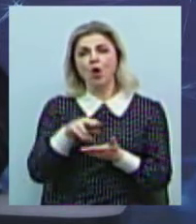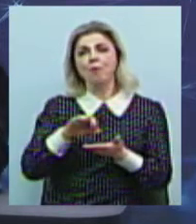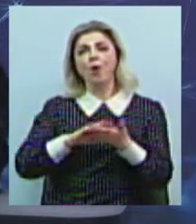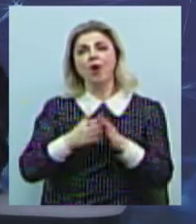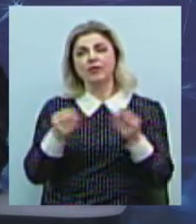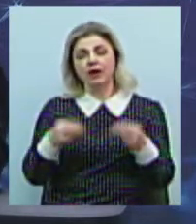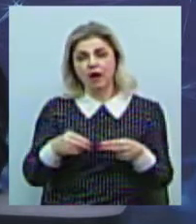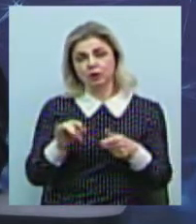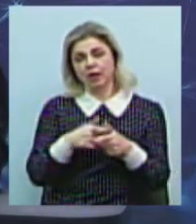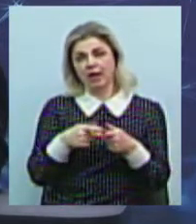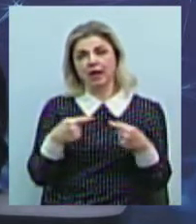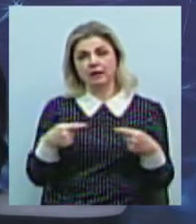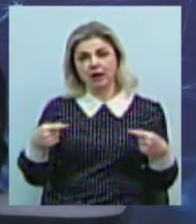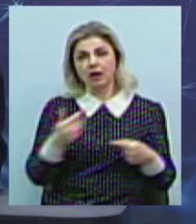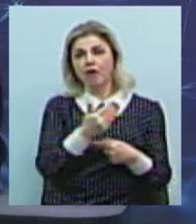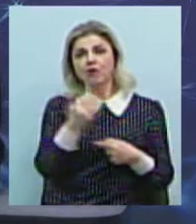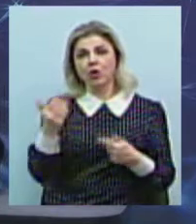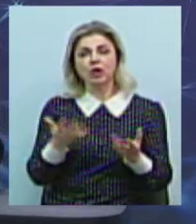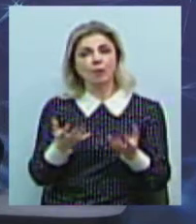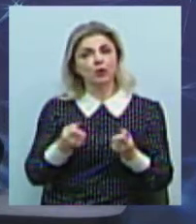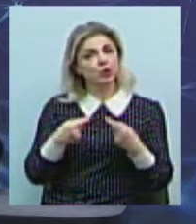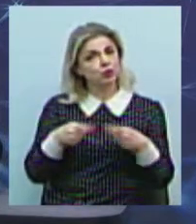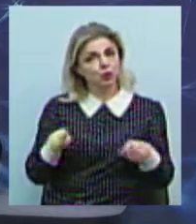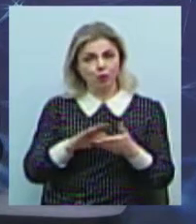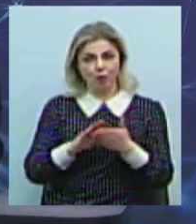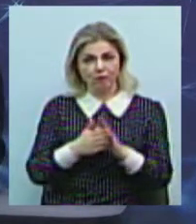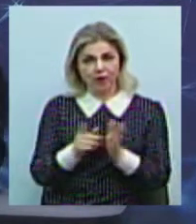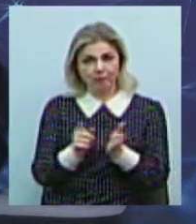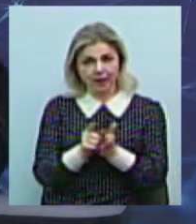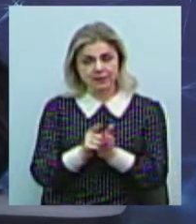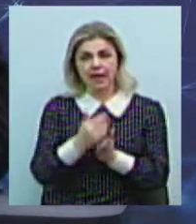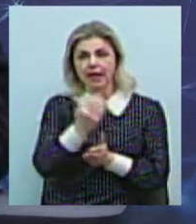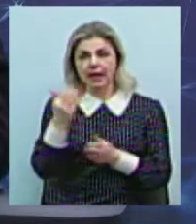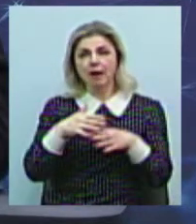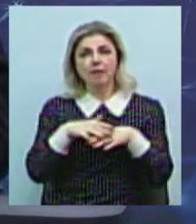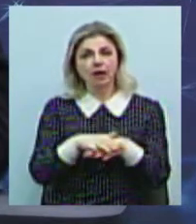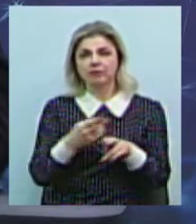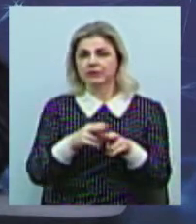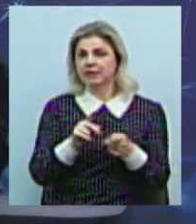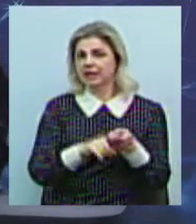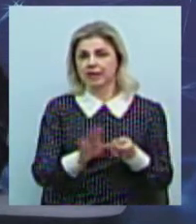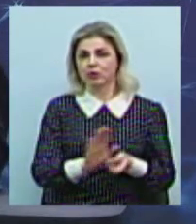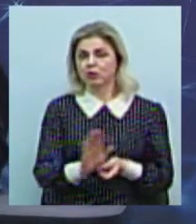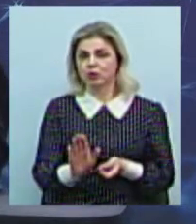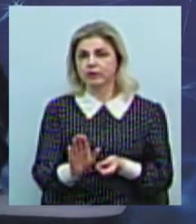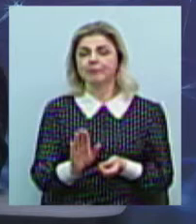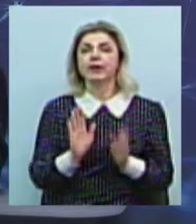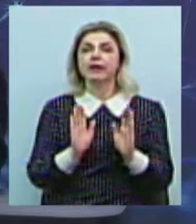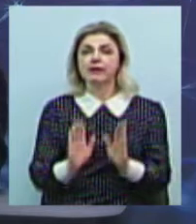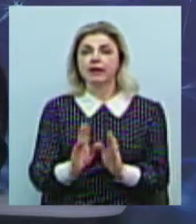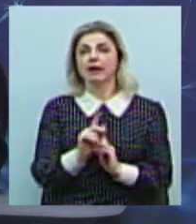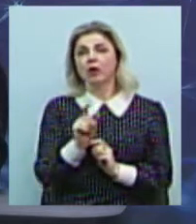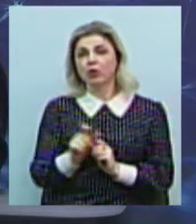далі, вони отримують на інших умовах пенсію, і їх цей перерахунок не стосується. Тобто тільки